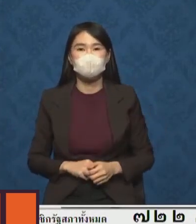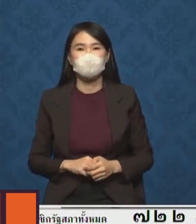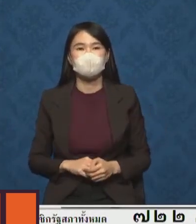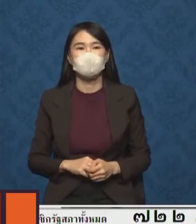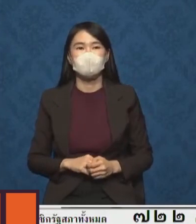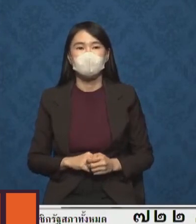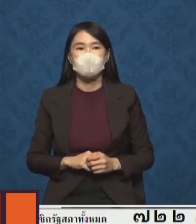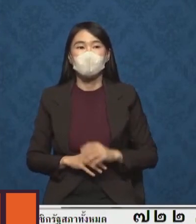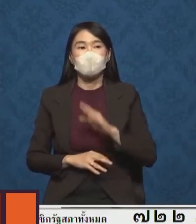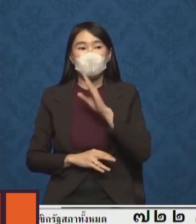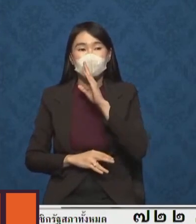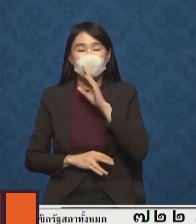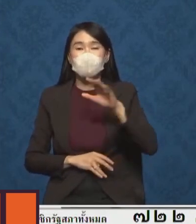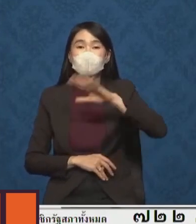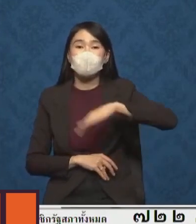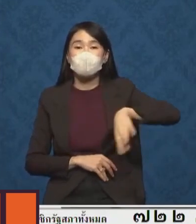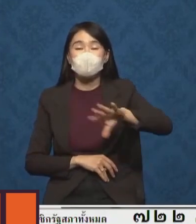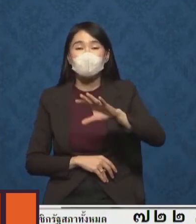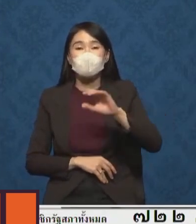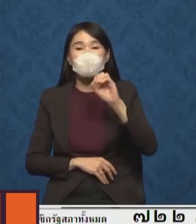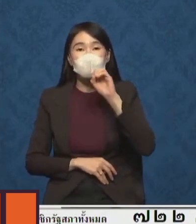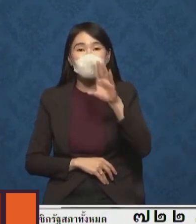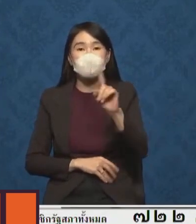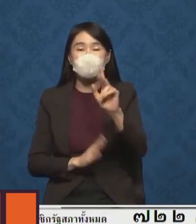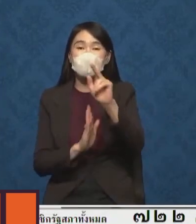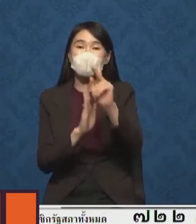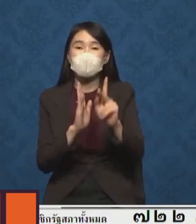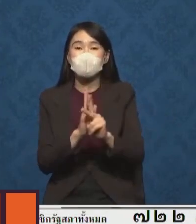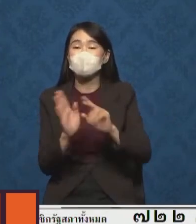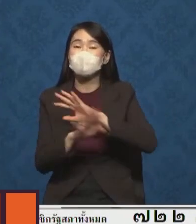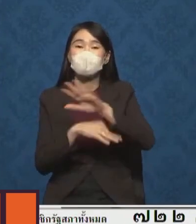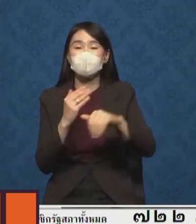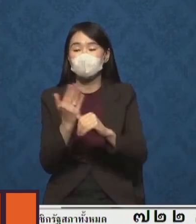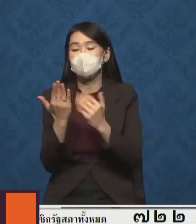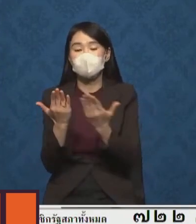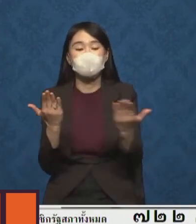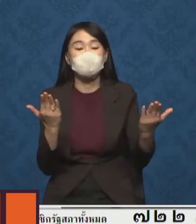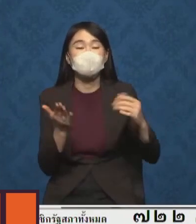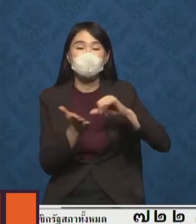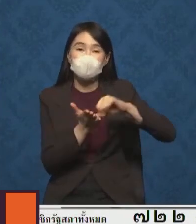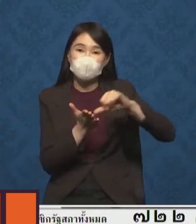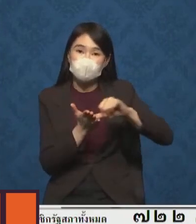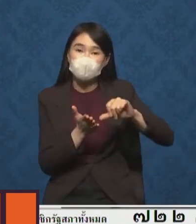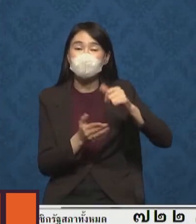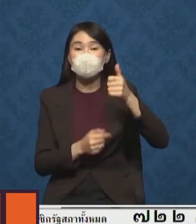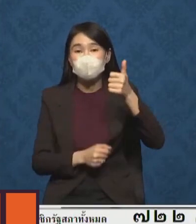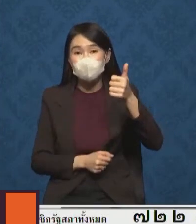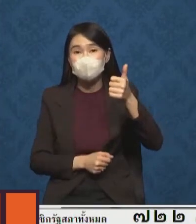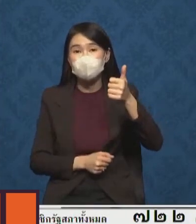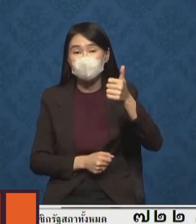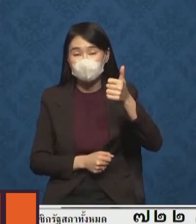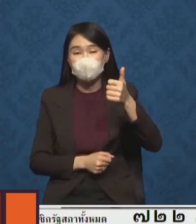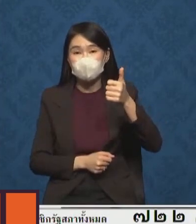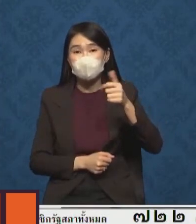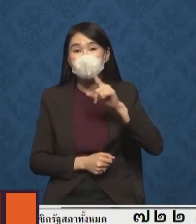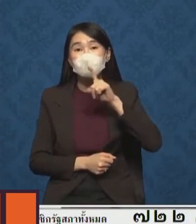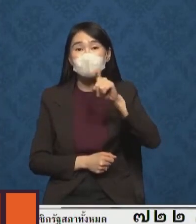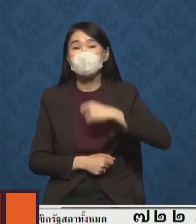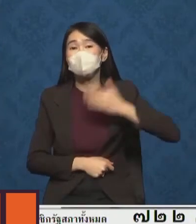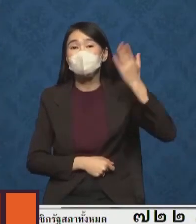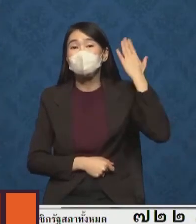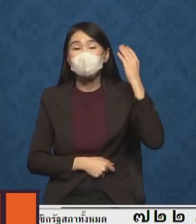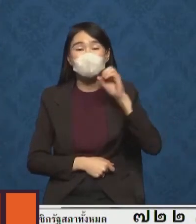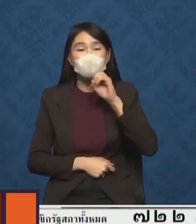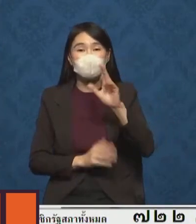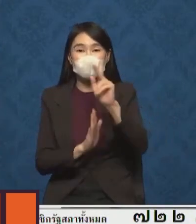บเวลาที่ท่านพูดกันว่ากฎหมายทุชบับนั้นคนสามารถแก้ไขปรับรงได้ท่านก็เคยมีการ